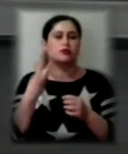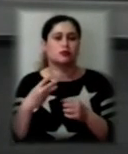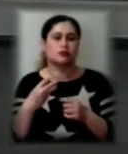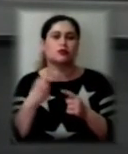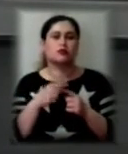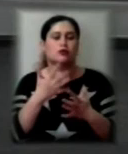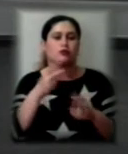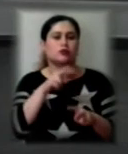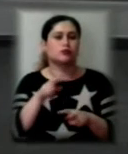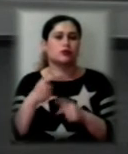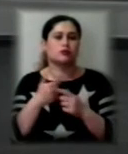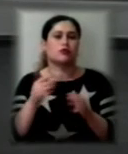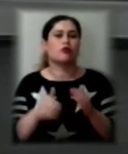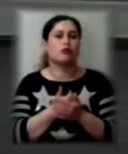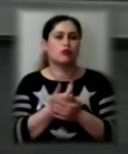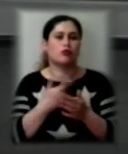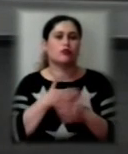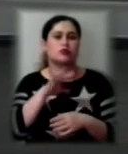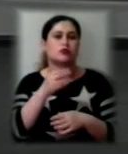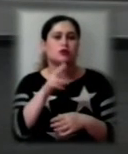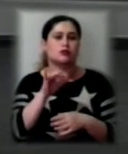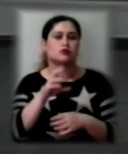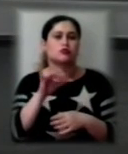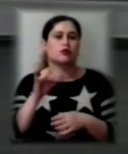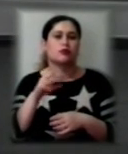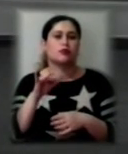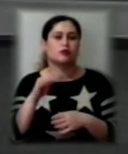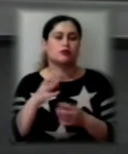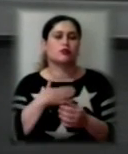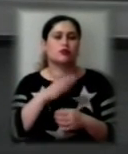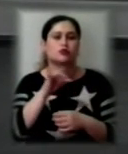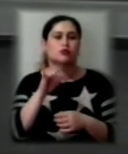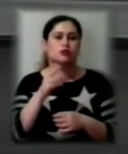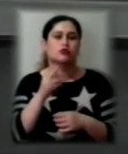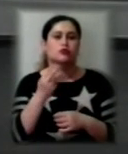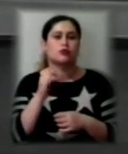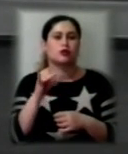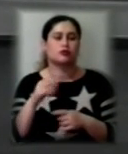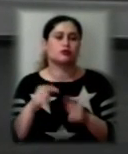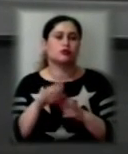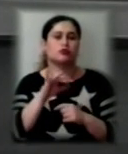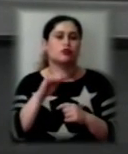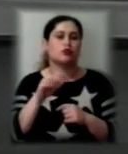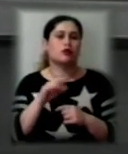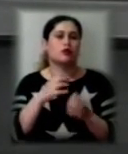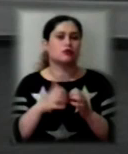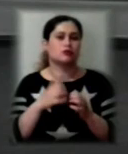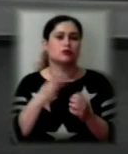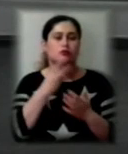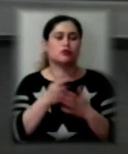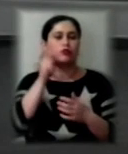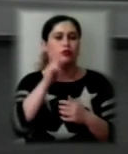її оновленням на нашому сайті Суспільне Медіа та на наших сторінках в соціальних мережах UA Херсон. Слухайте Українське